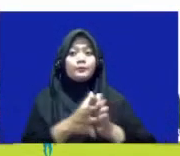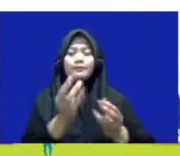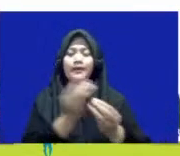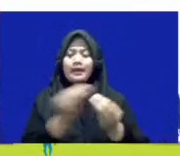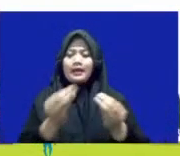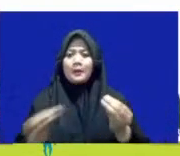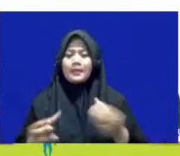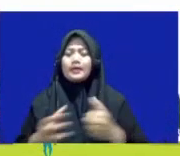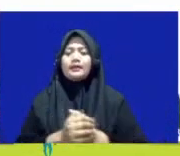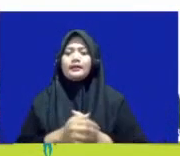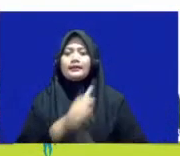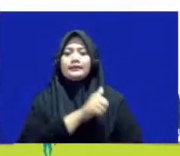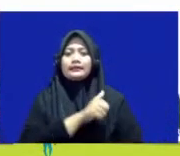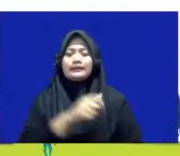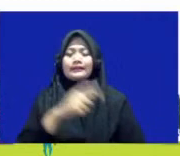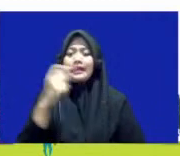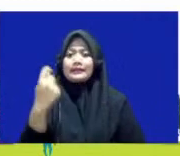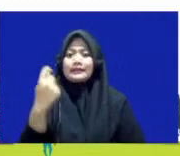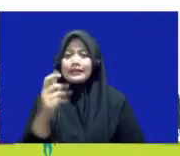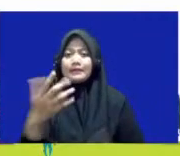system management, Mr. Sukamsi?